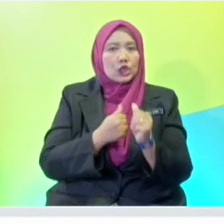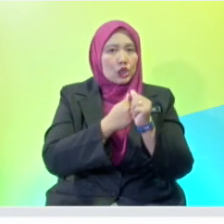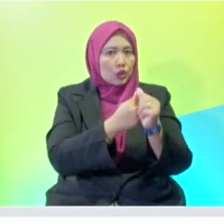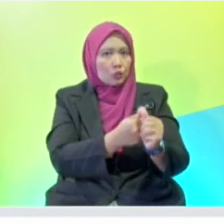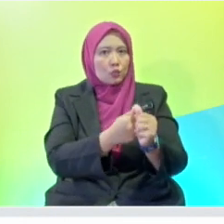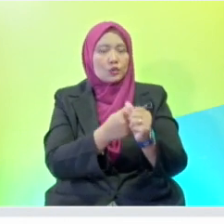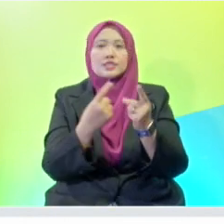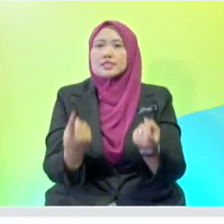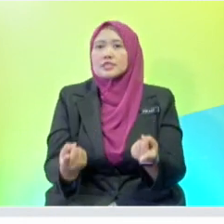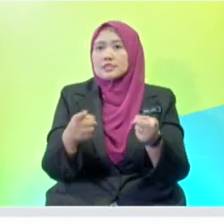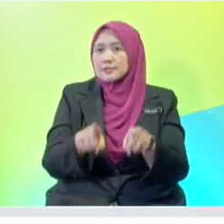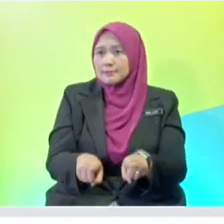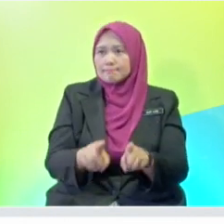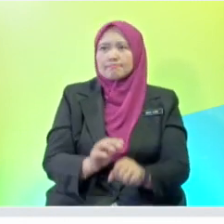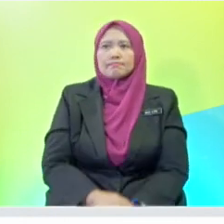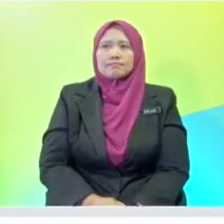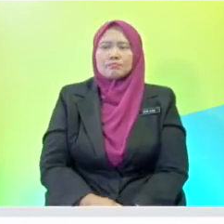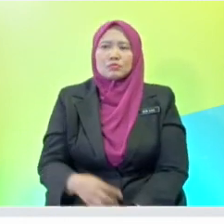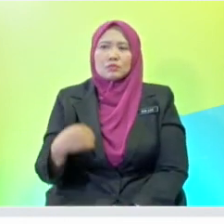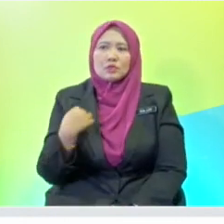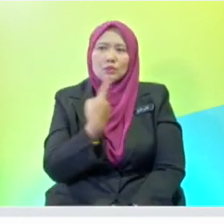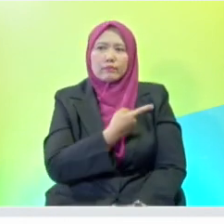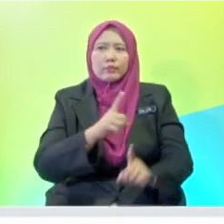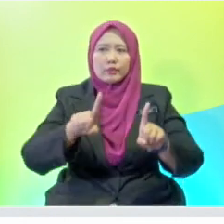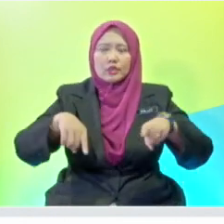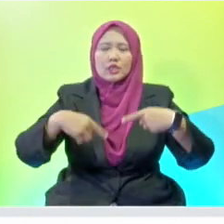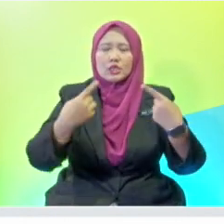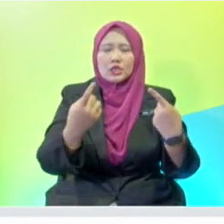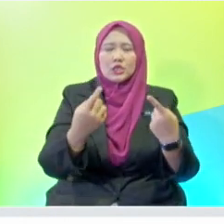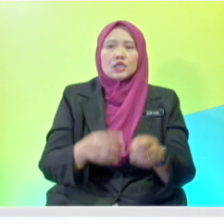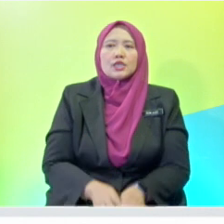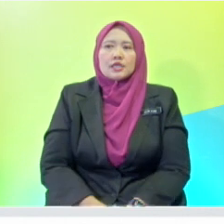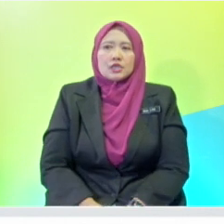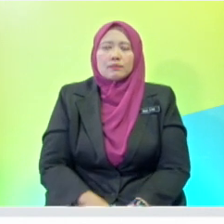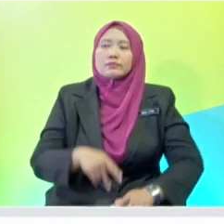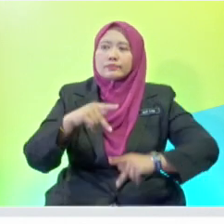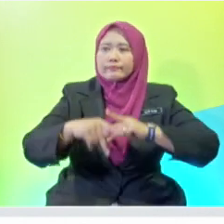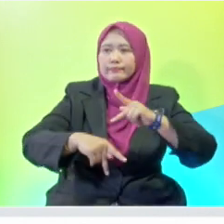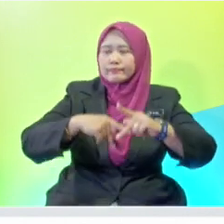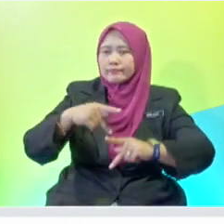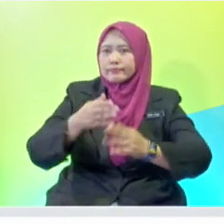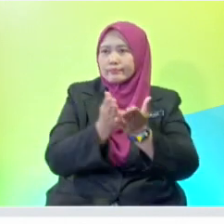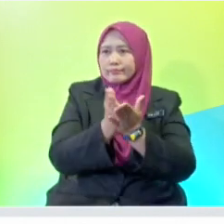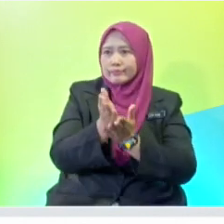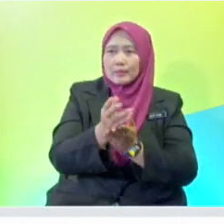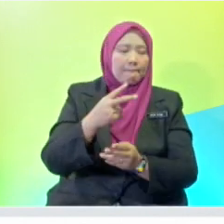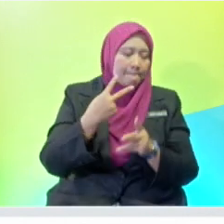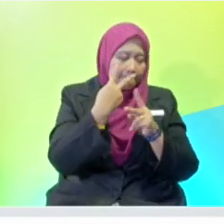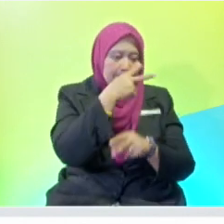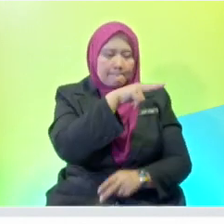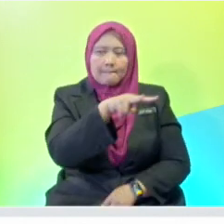activity kali ini kita pergi ke peringkat yang seterusnya yaitu kita melaksanakan Project yaitu pembelajaran